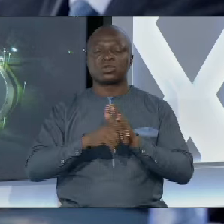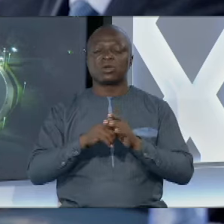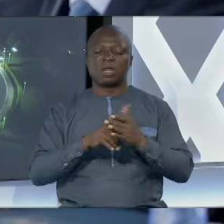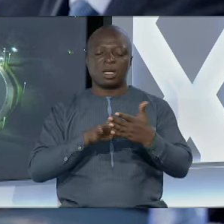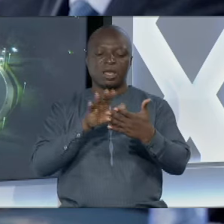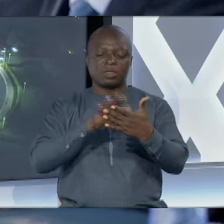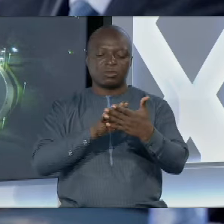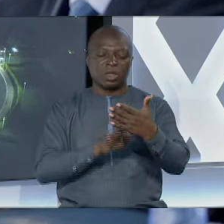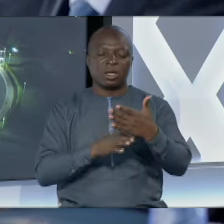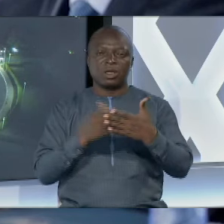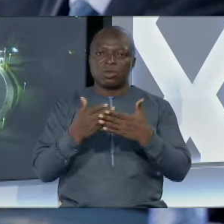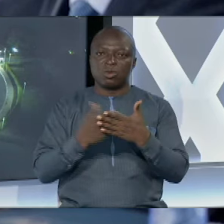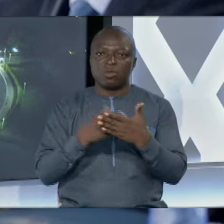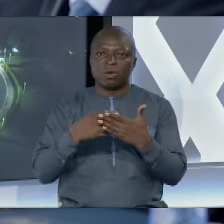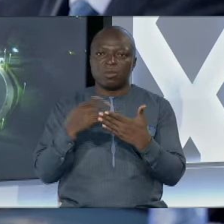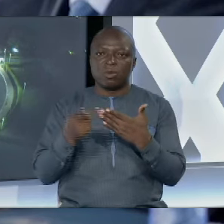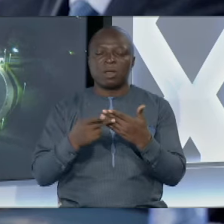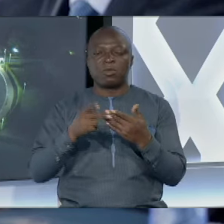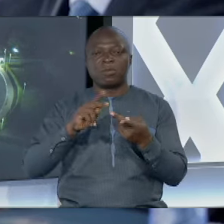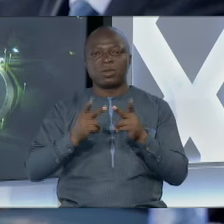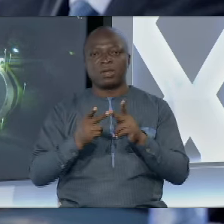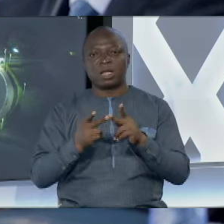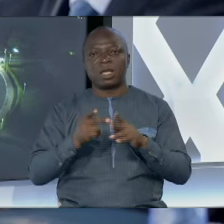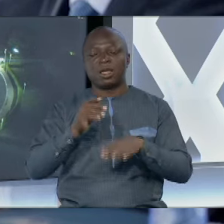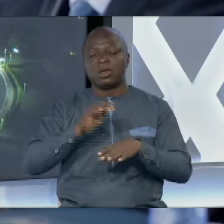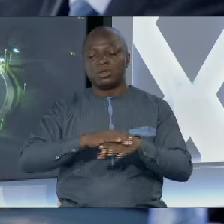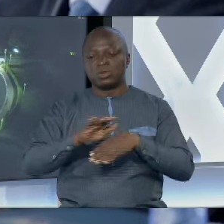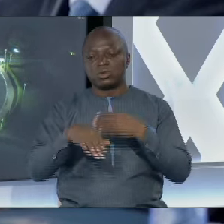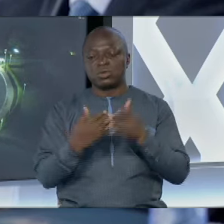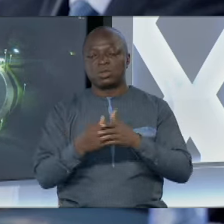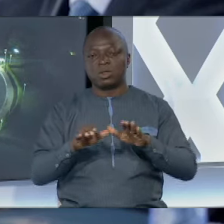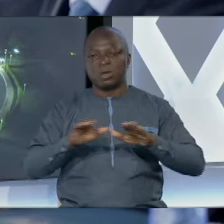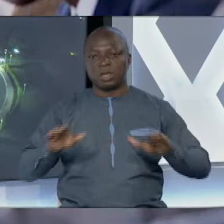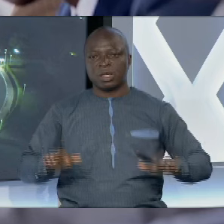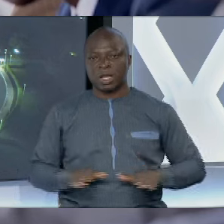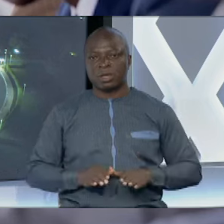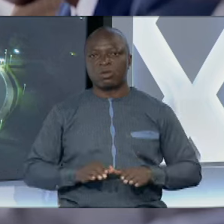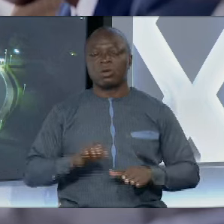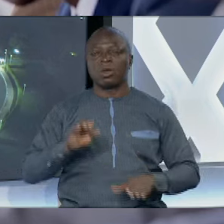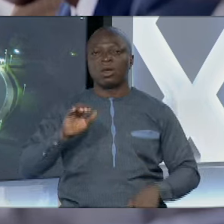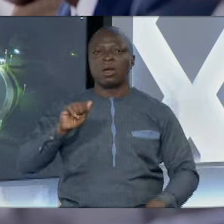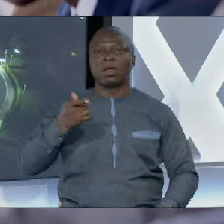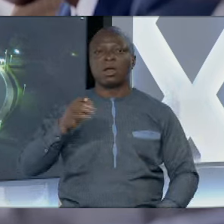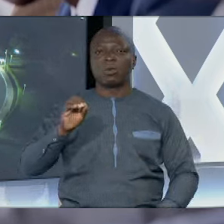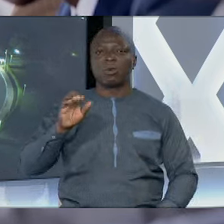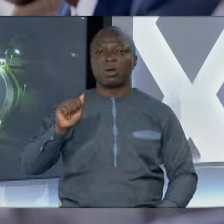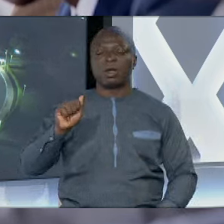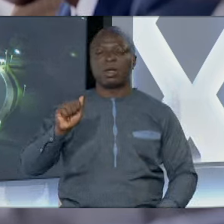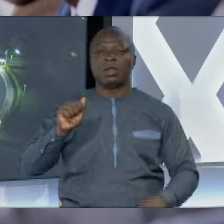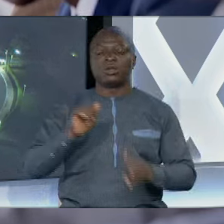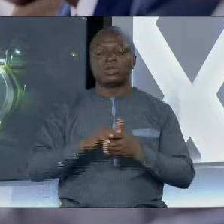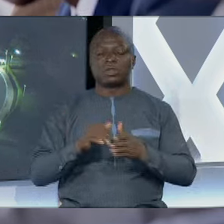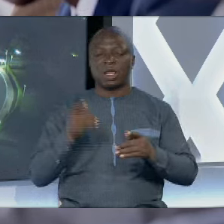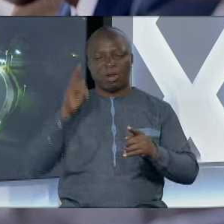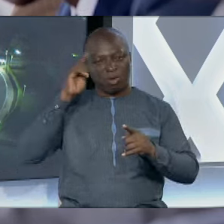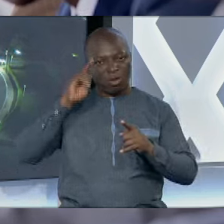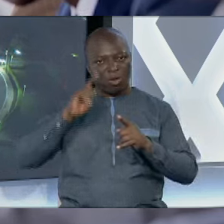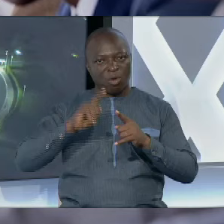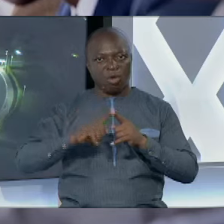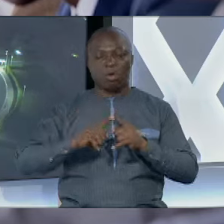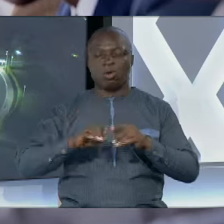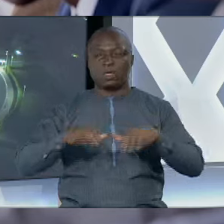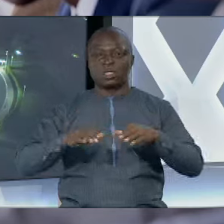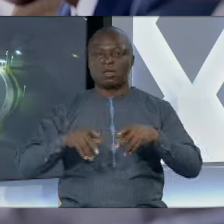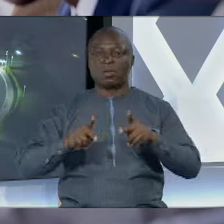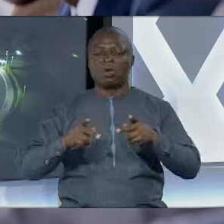exploré de nouvelles pistes de partenariat, surtout dans le cadre de l'AGOA, un accord commercial qui permet aux producteurs